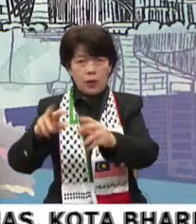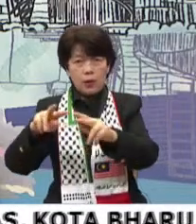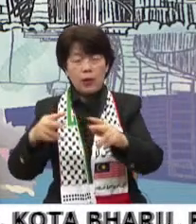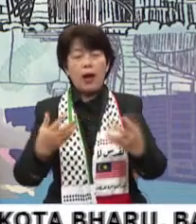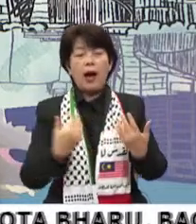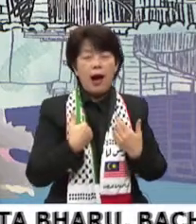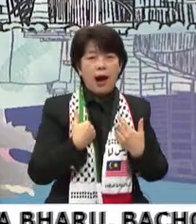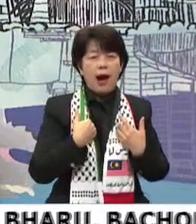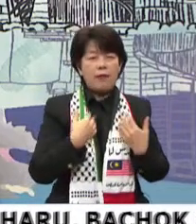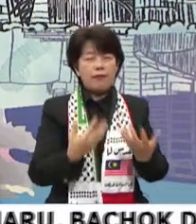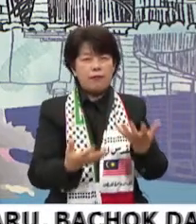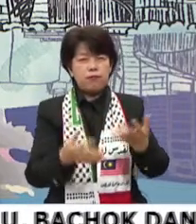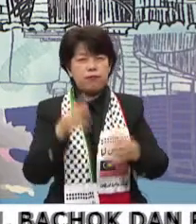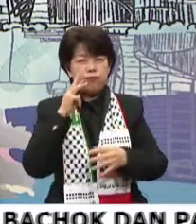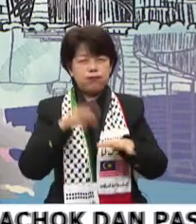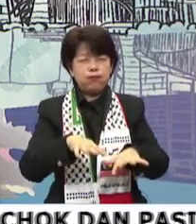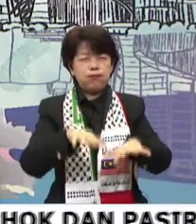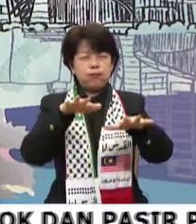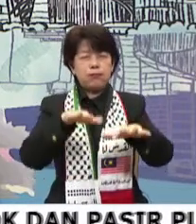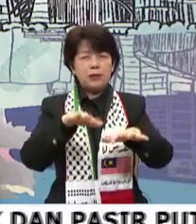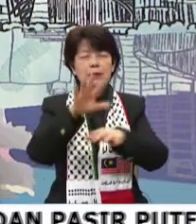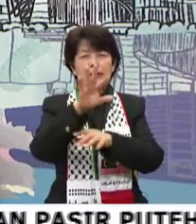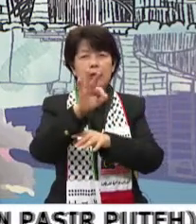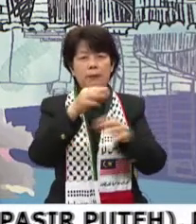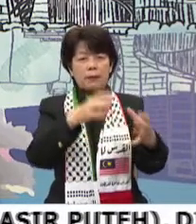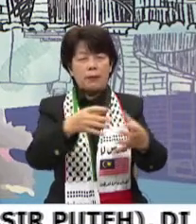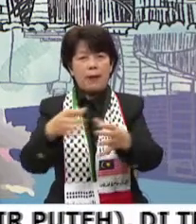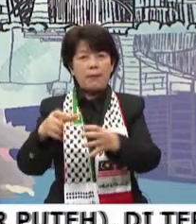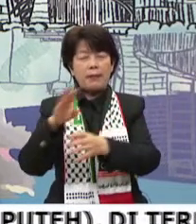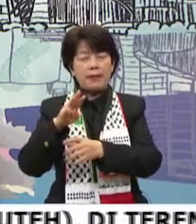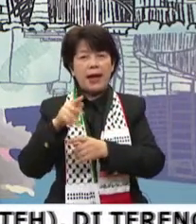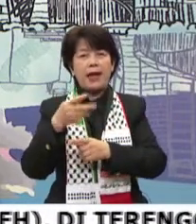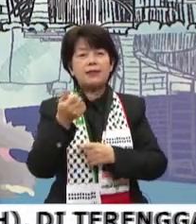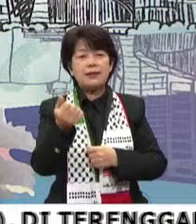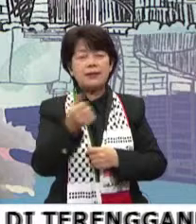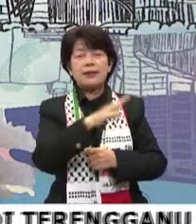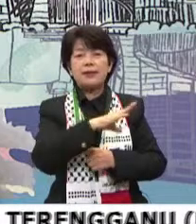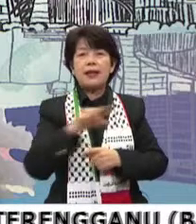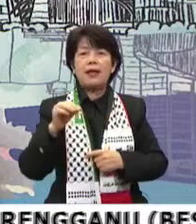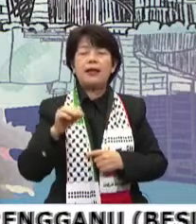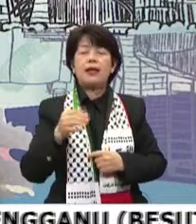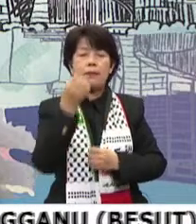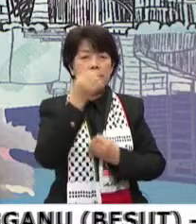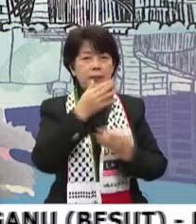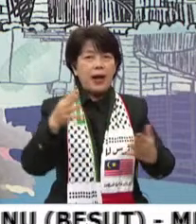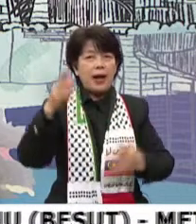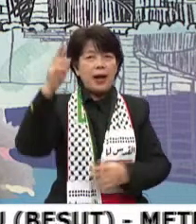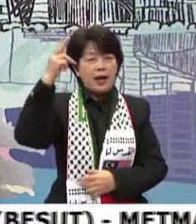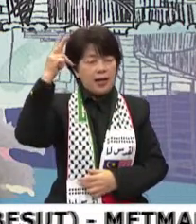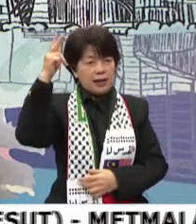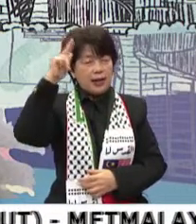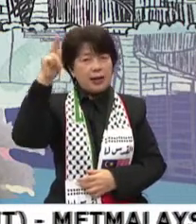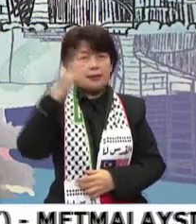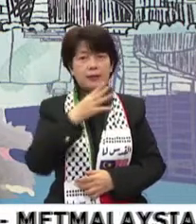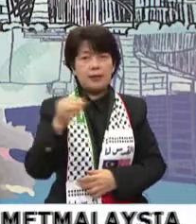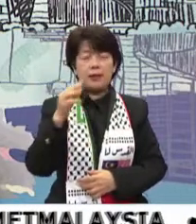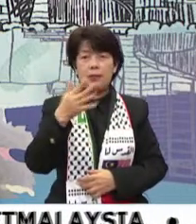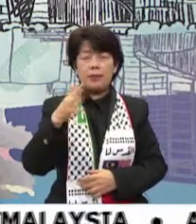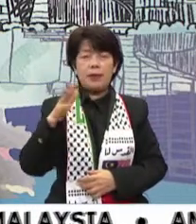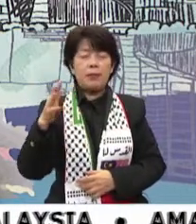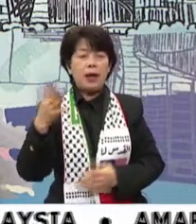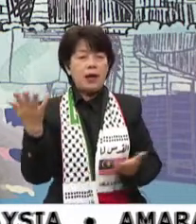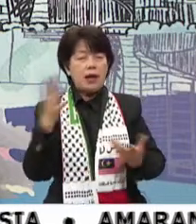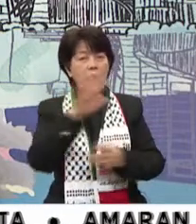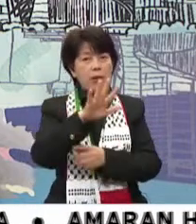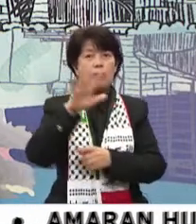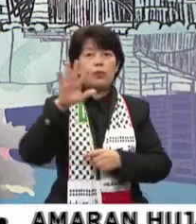mangsa masih ditempatkan di semilan buah PPS iaitu tujuh daerah meliputi Kelantan seramai 515 Pahang